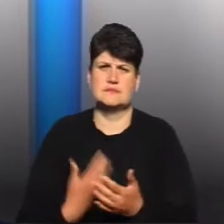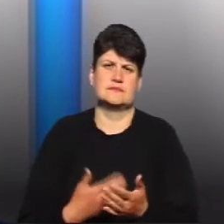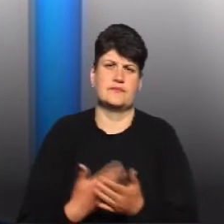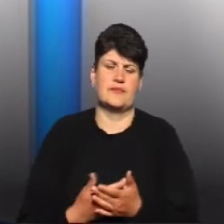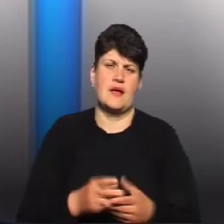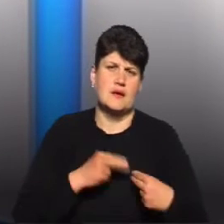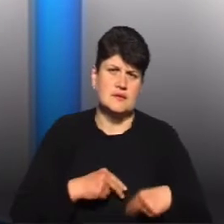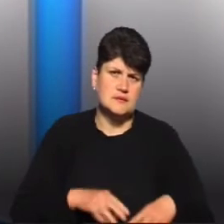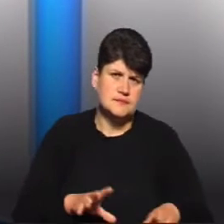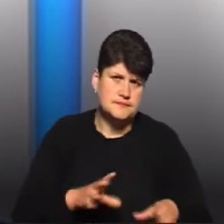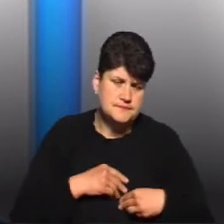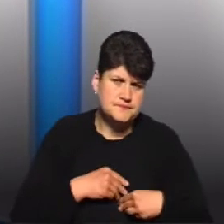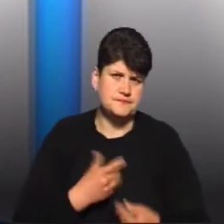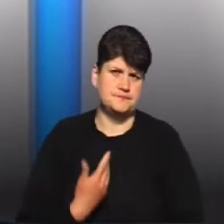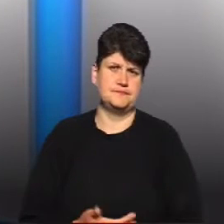тієї чи іншої